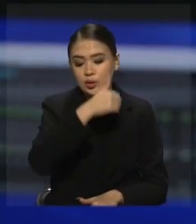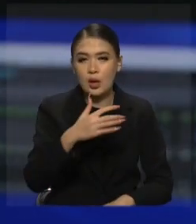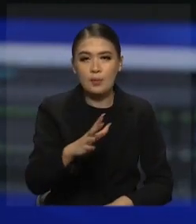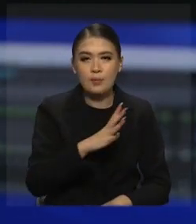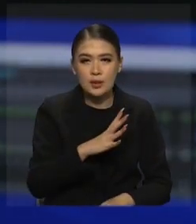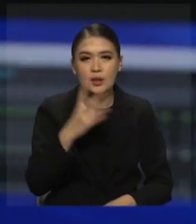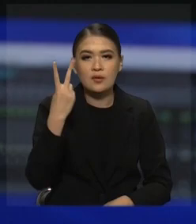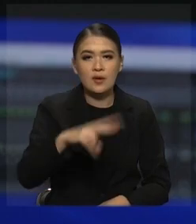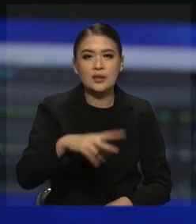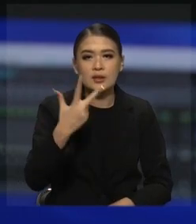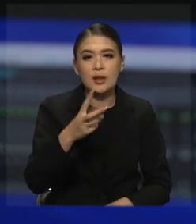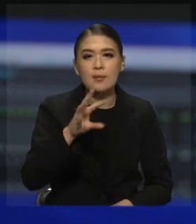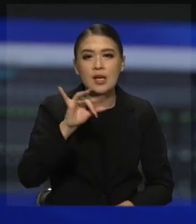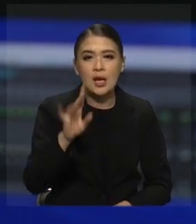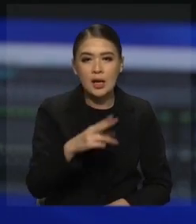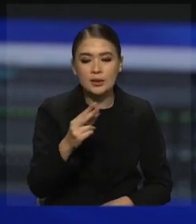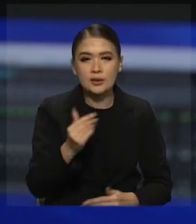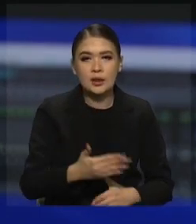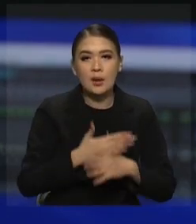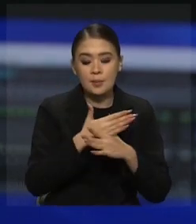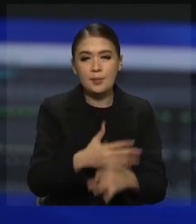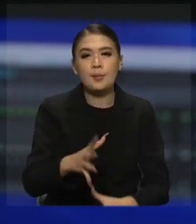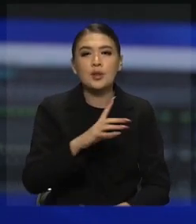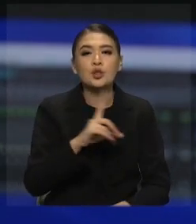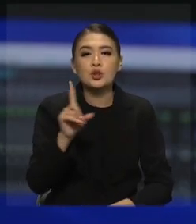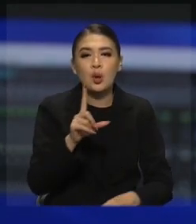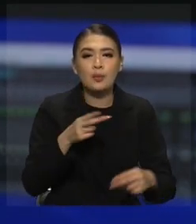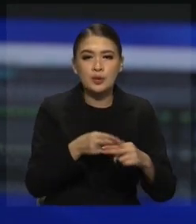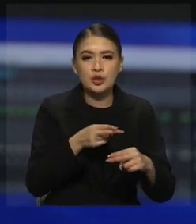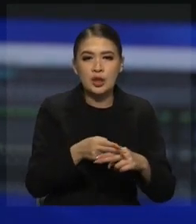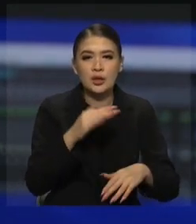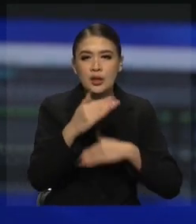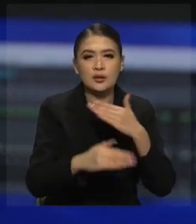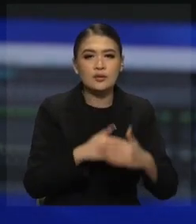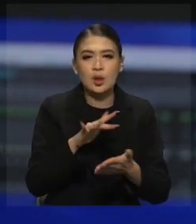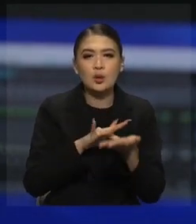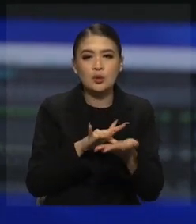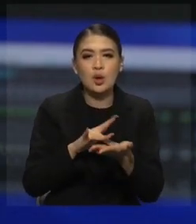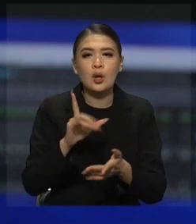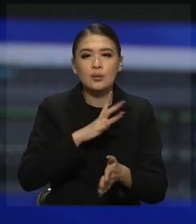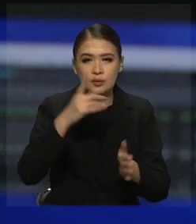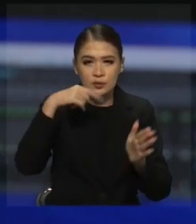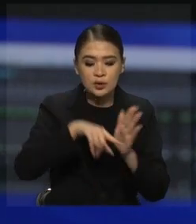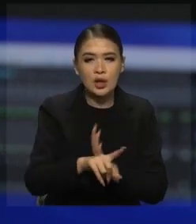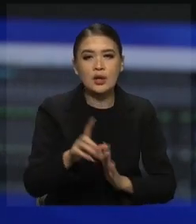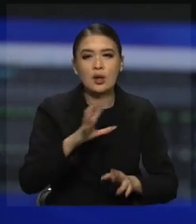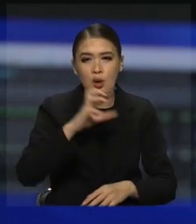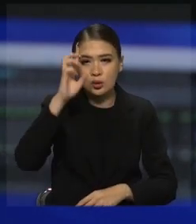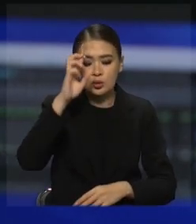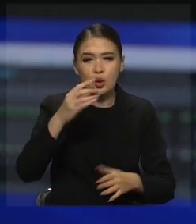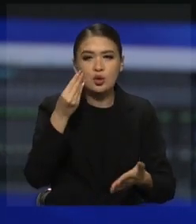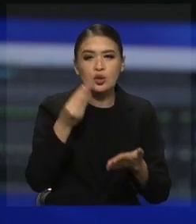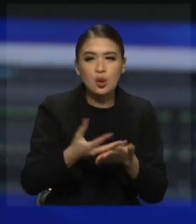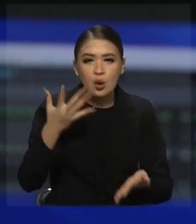выделено 23 миллиарда тенге. Что мешает развитию туризма? Почему летать внутри страны дорого?